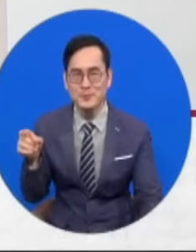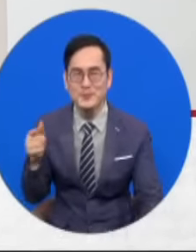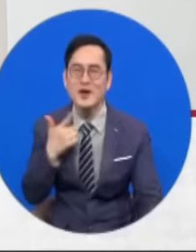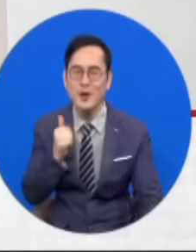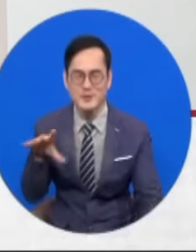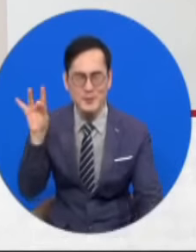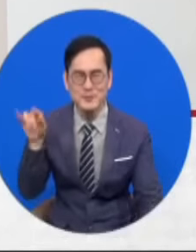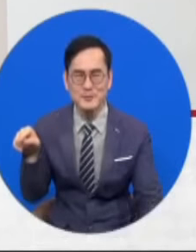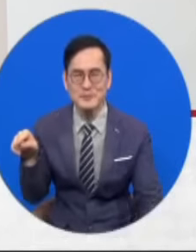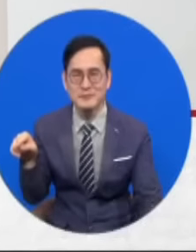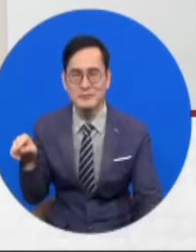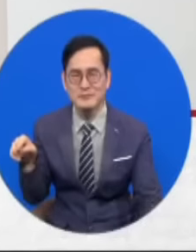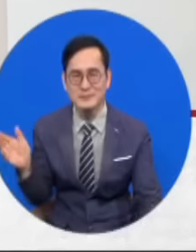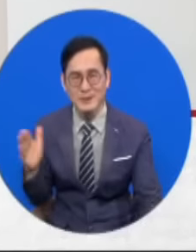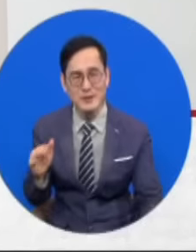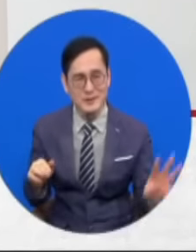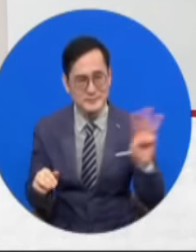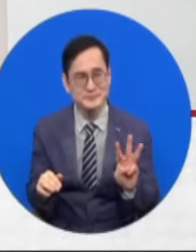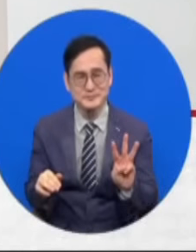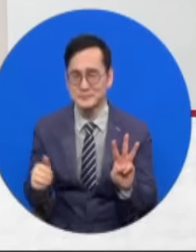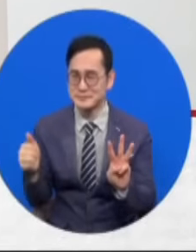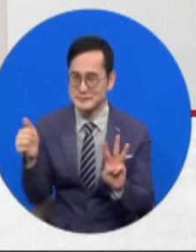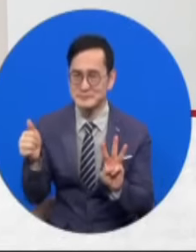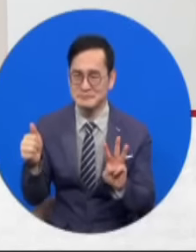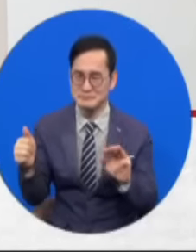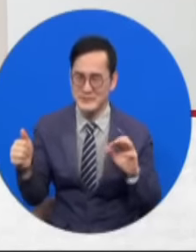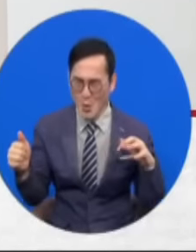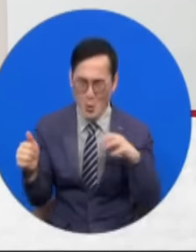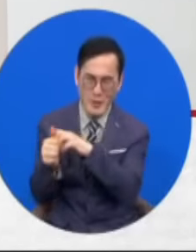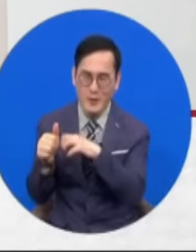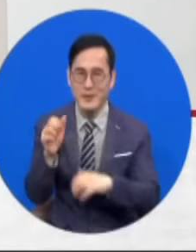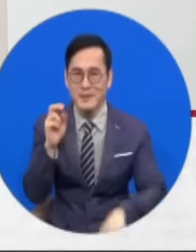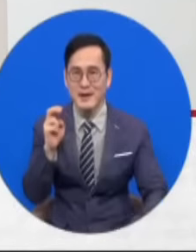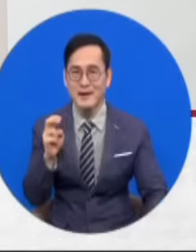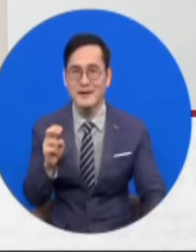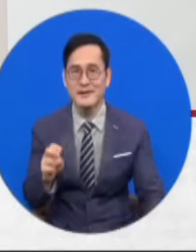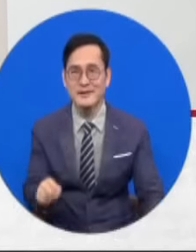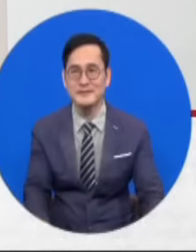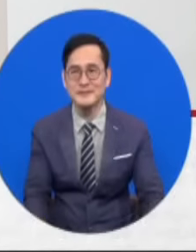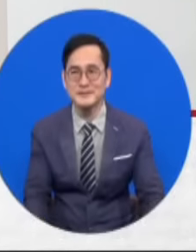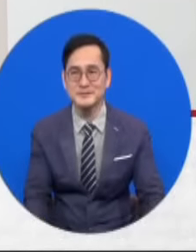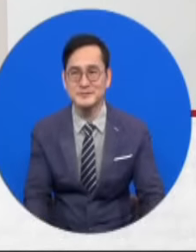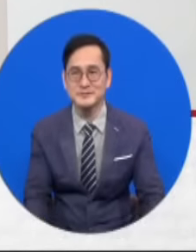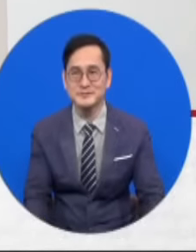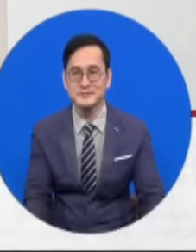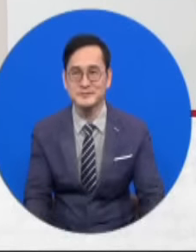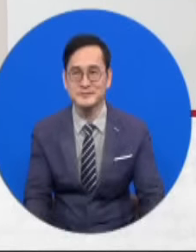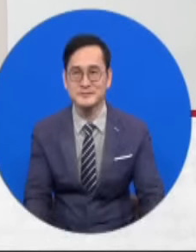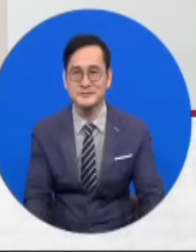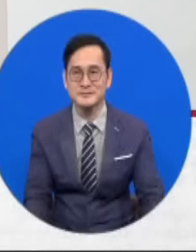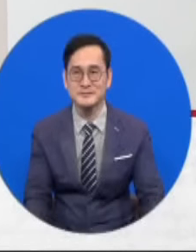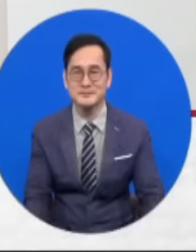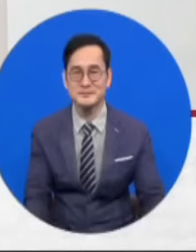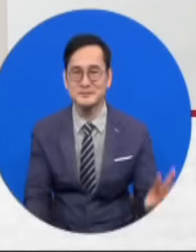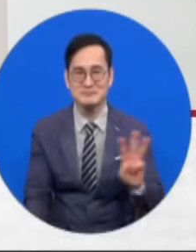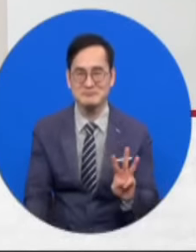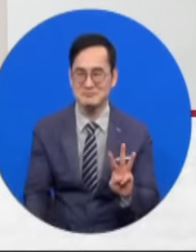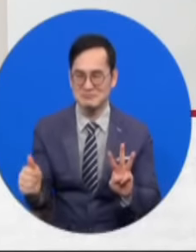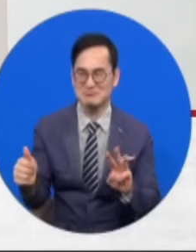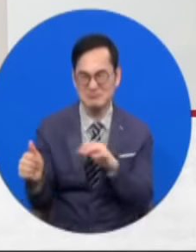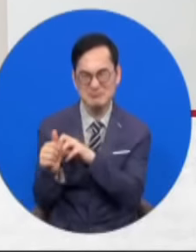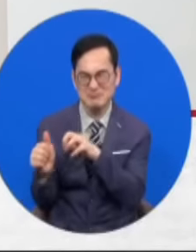원령 후보나 나현 후보나 윤상현 후보 측에서는 어 본인들이 이번 뭐 미국 대선 후보 토론 럼 본인들이 트럼프처럼 치고 나가겠다고 생각할 것